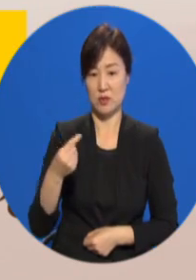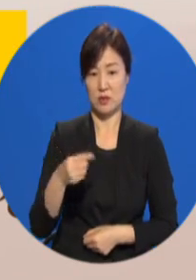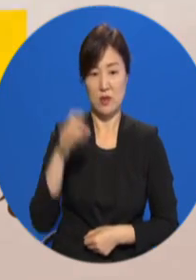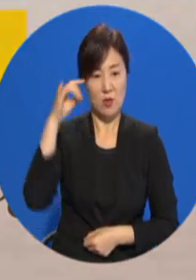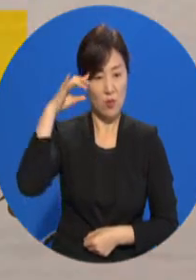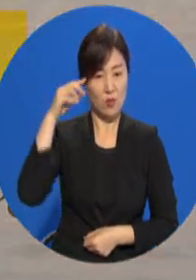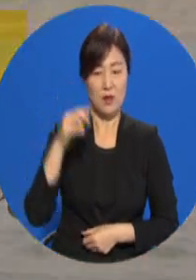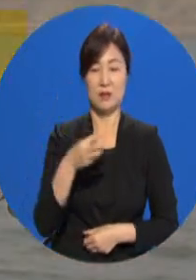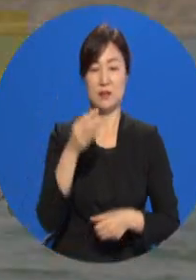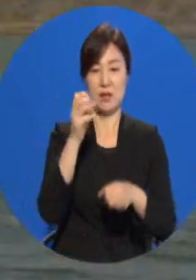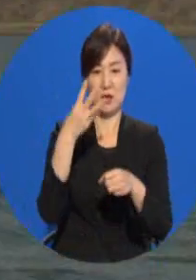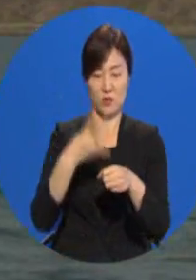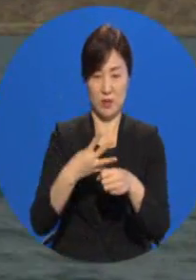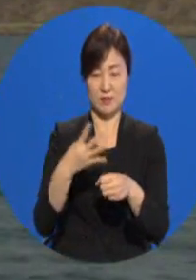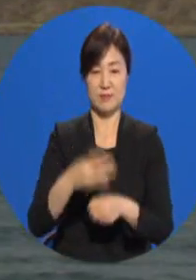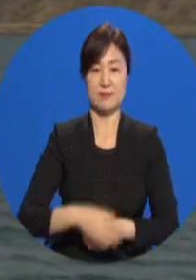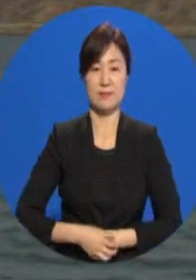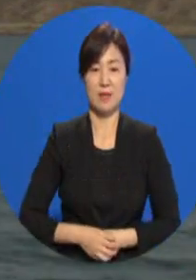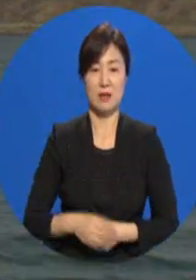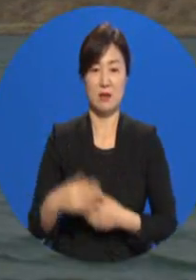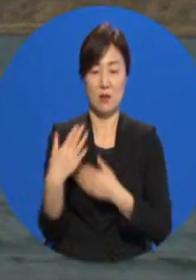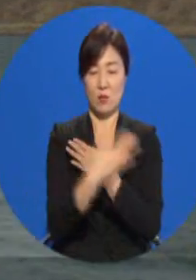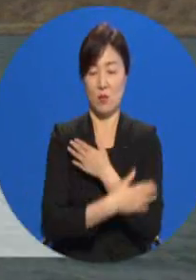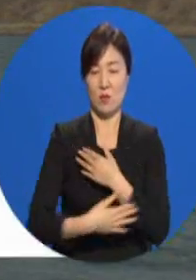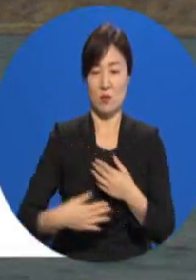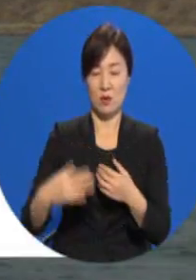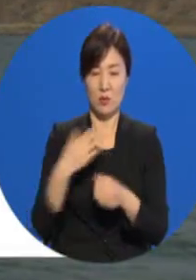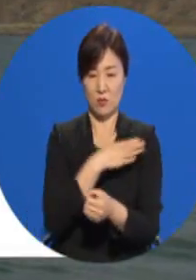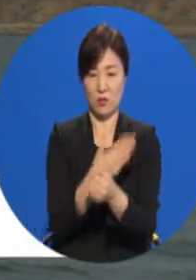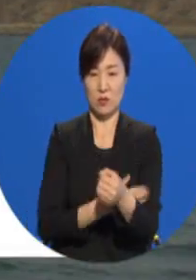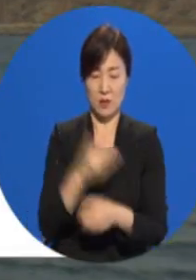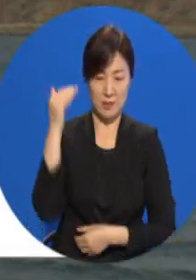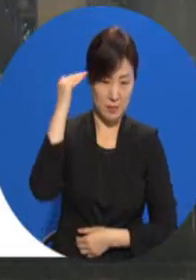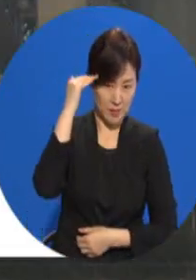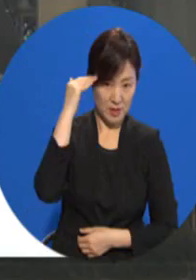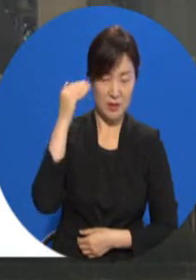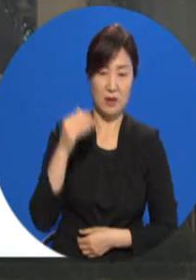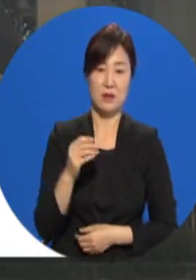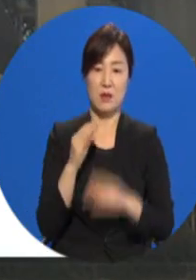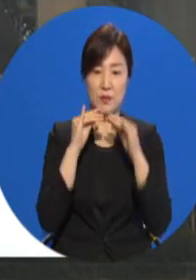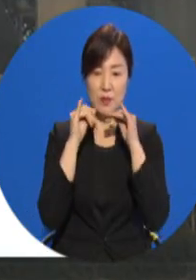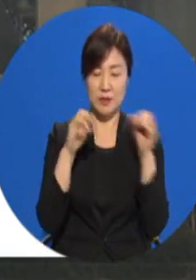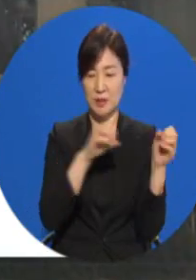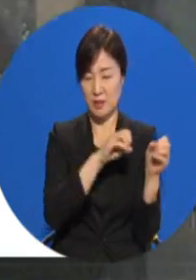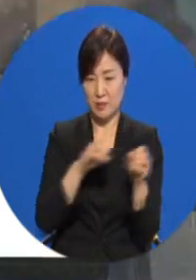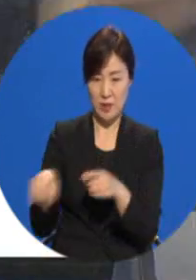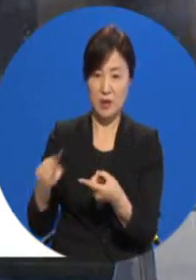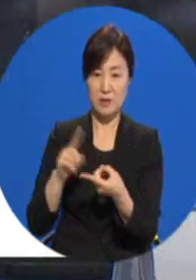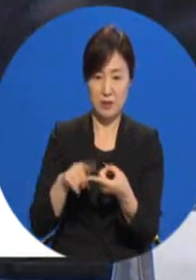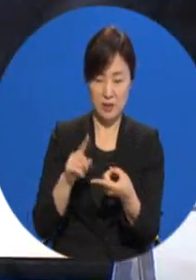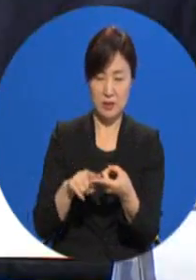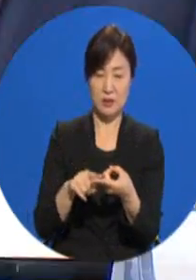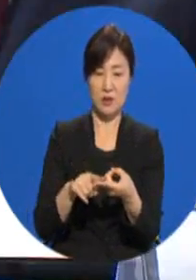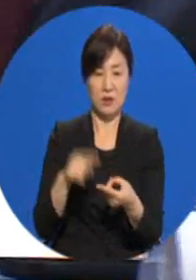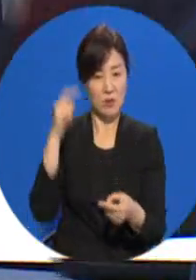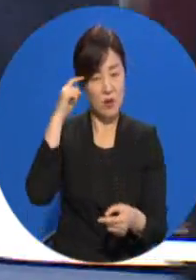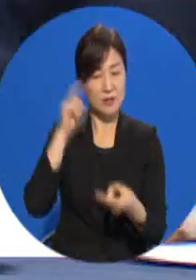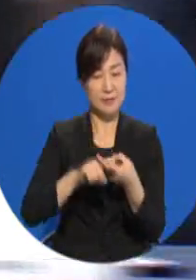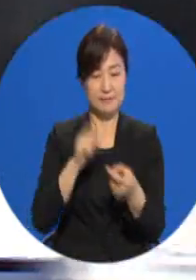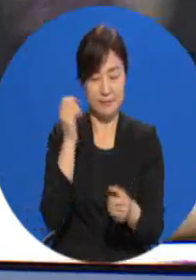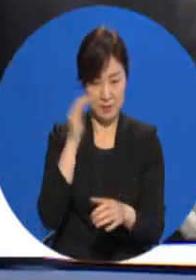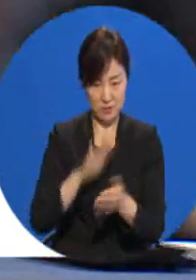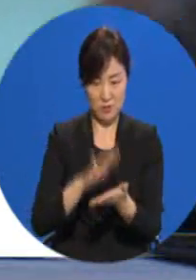나타났습니다. 시민들의 건강권에 직접적인 영향을 미치는 제철소 미세먼지가 화두로 떠오르면서 포항과